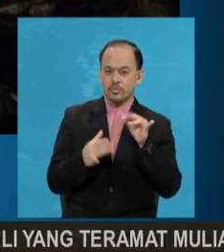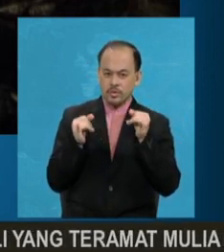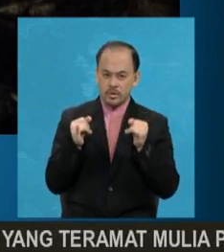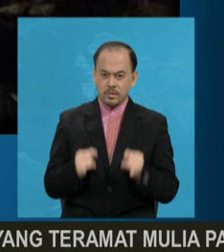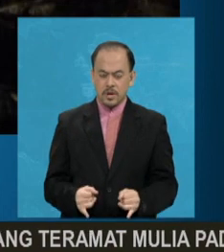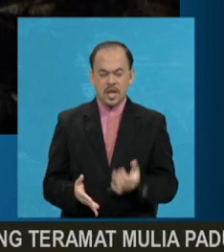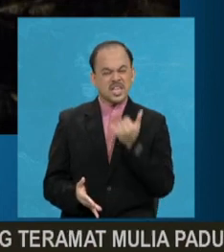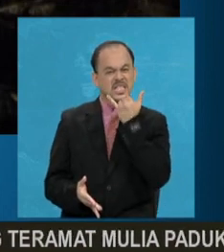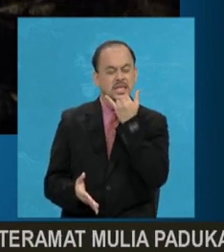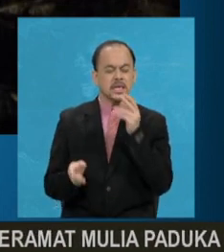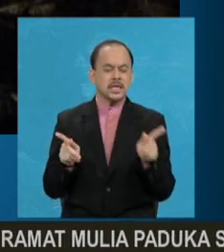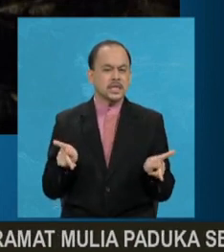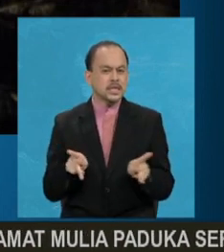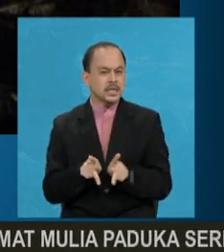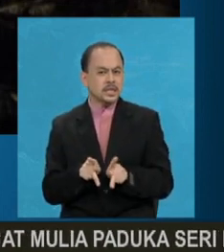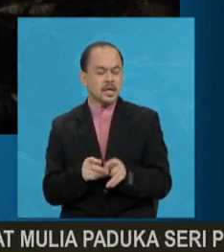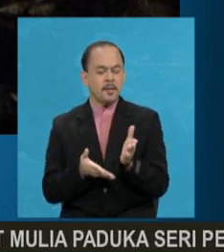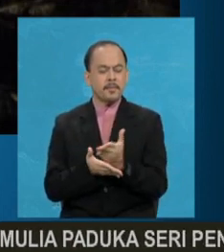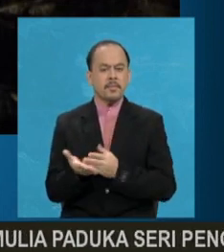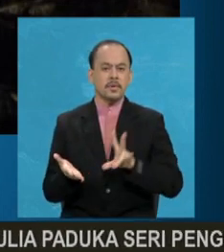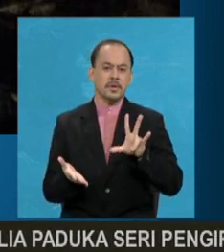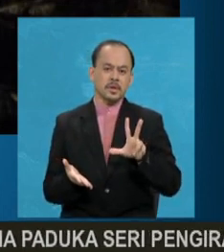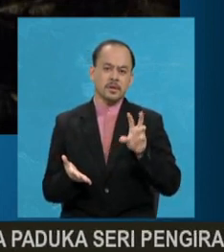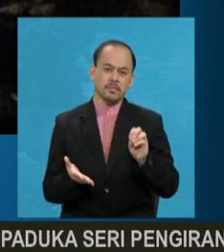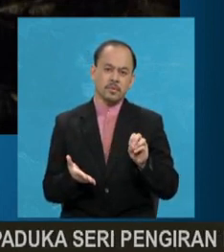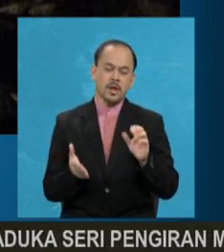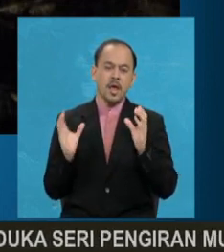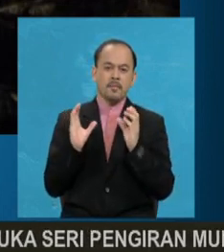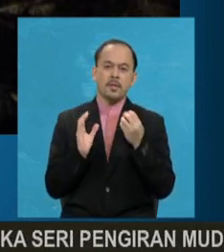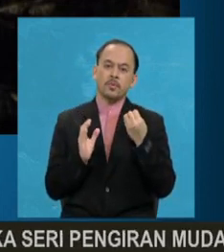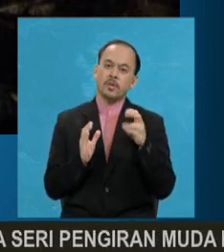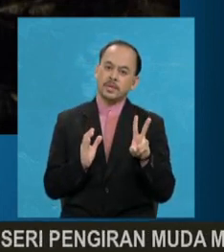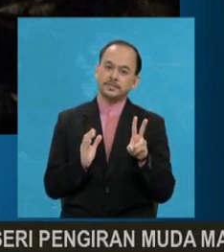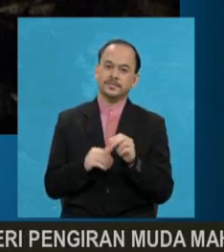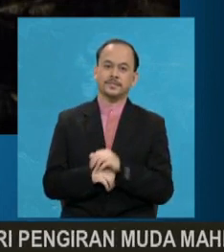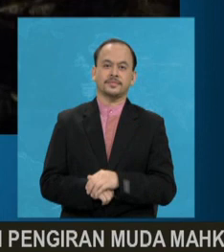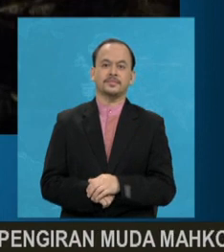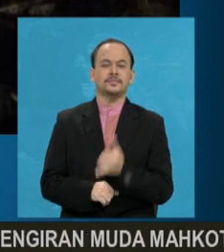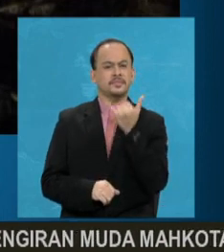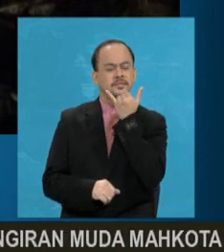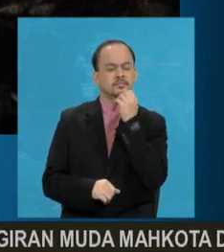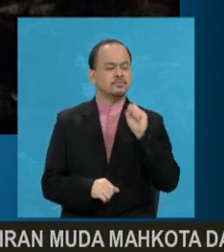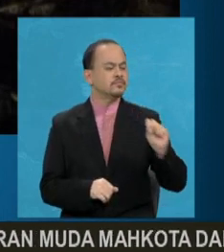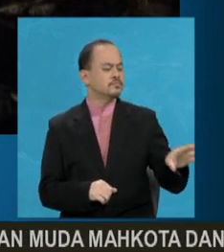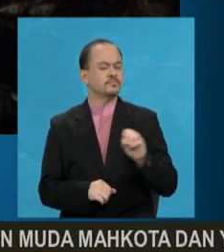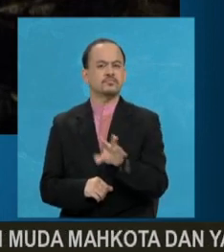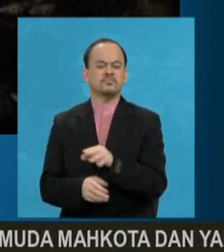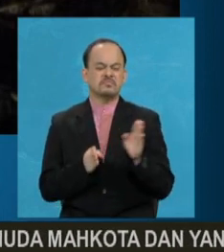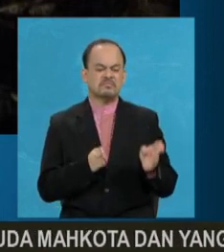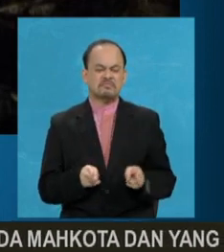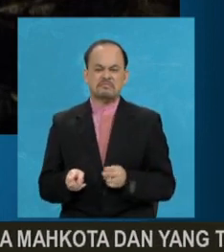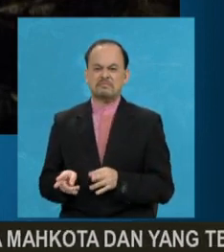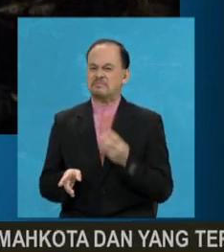bawa akte kesalahan-kesalahan kecil penggal 30 Bab 12 kurung satu atas kesalahan membuang sampah yang tidak